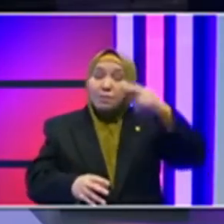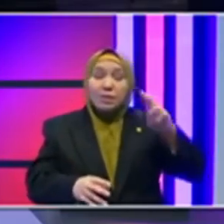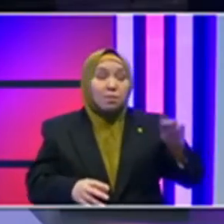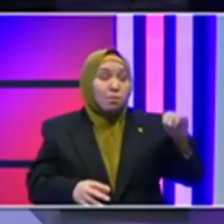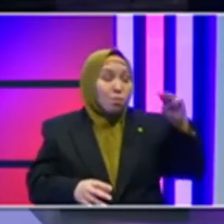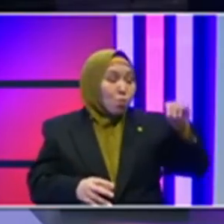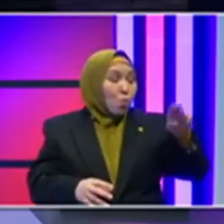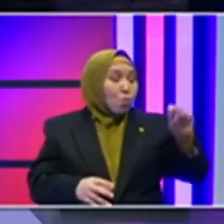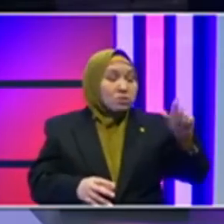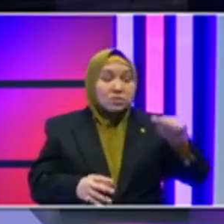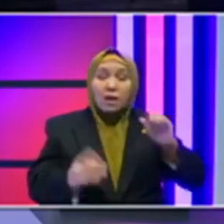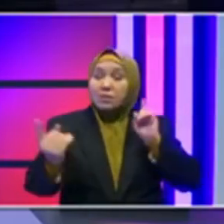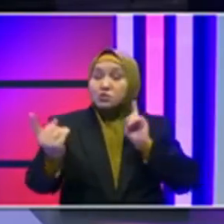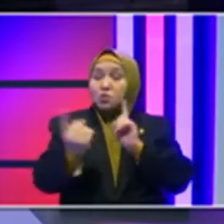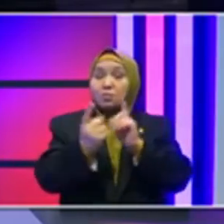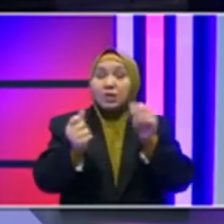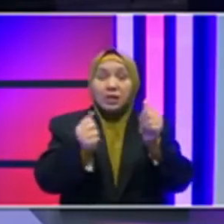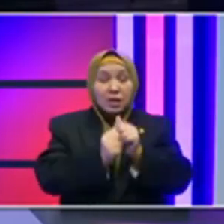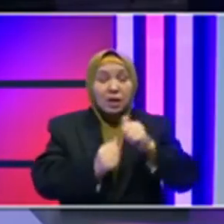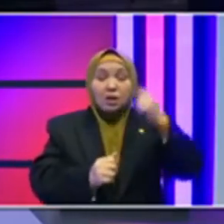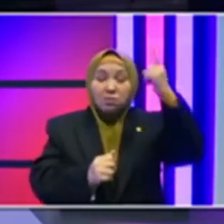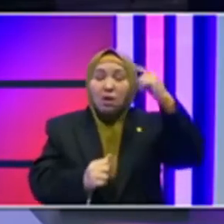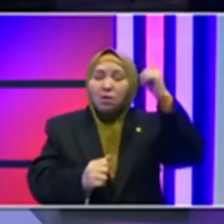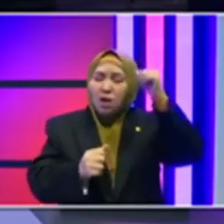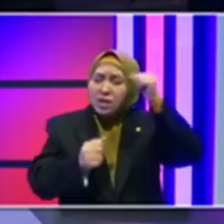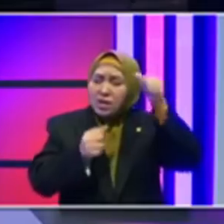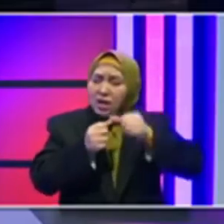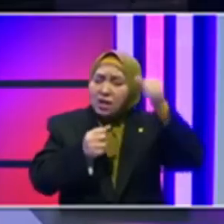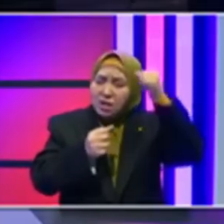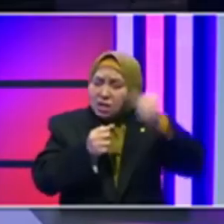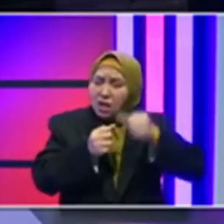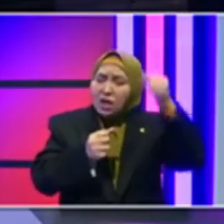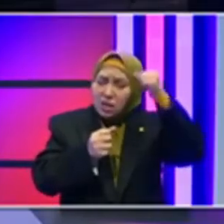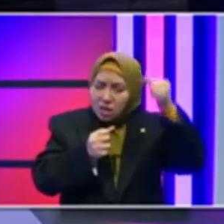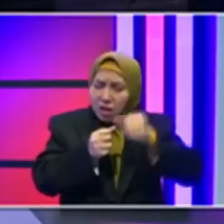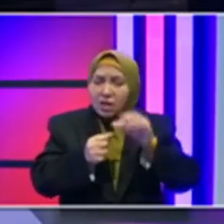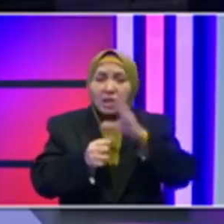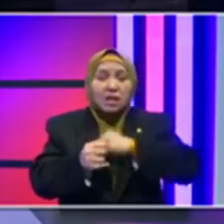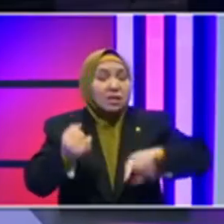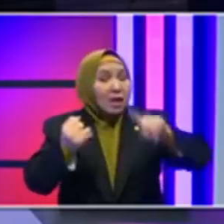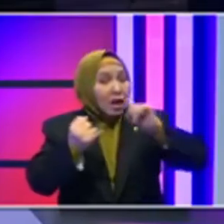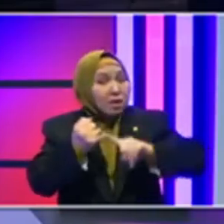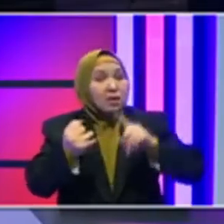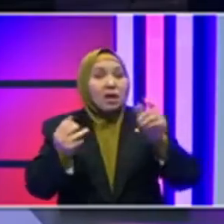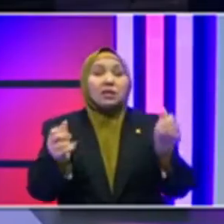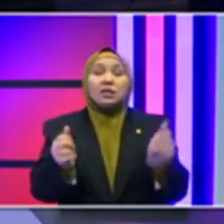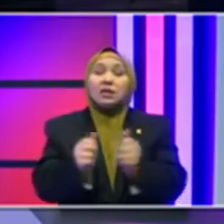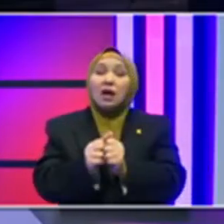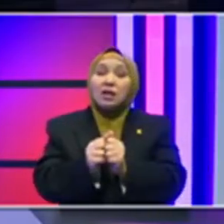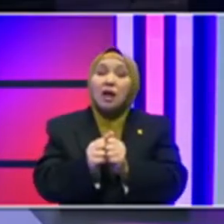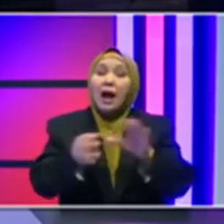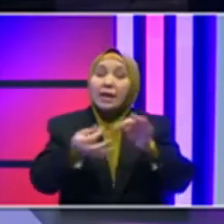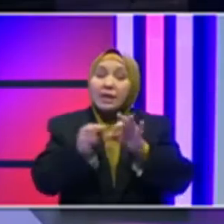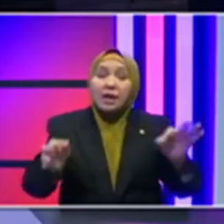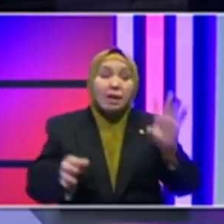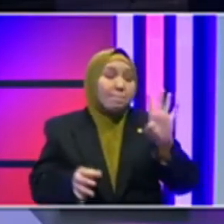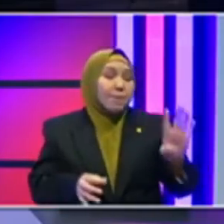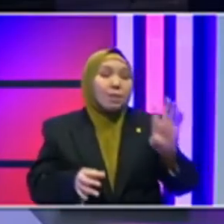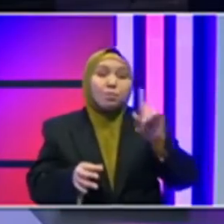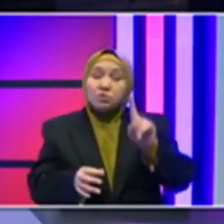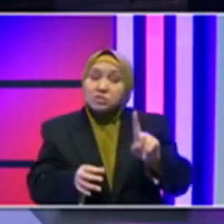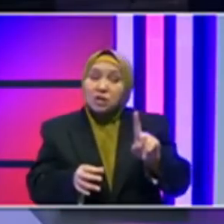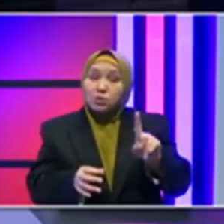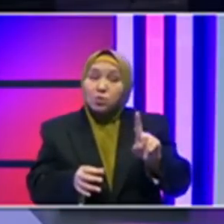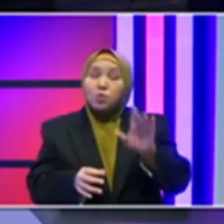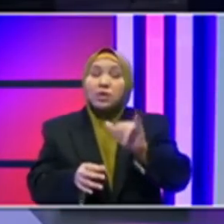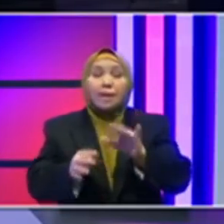Subhanahu Wa Ta'ala sejarah beliau Allah Ingatkan Ingatkan Ingatkan dan di akhirkan dengan dengan ayat 41